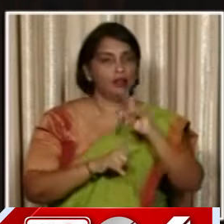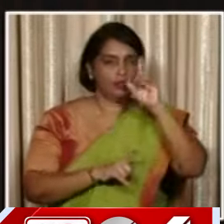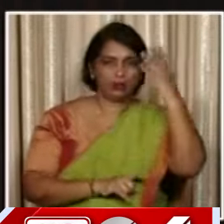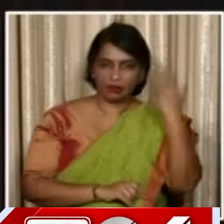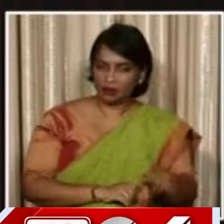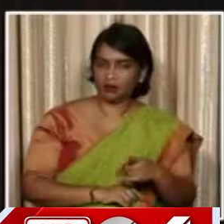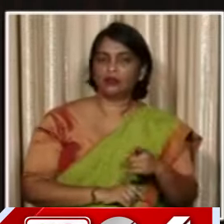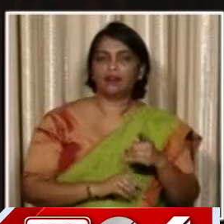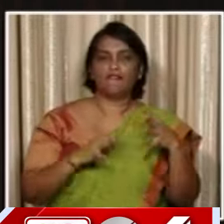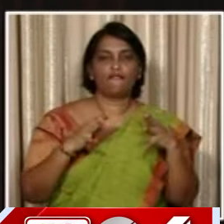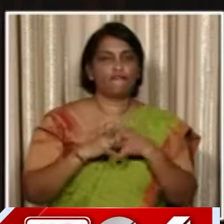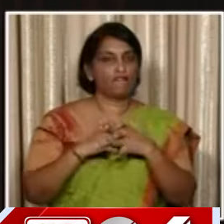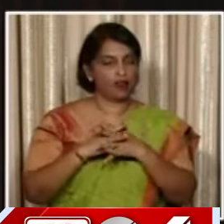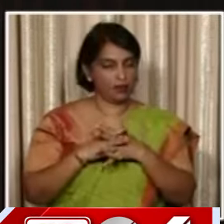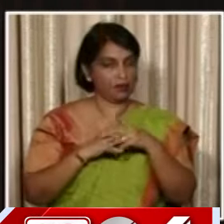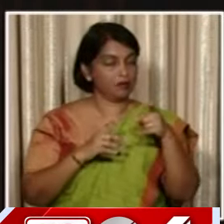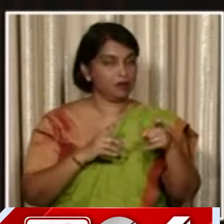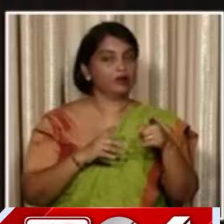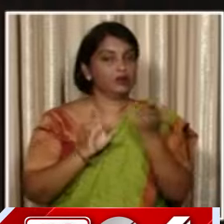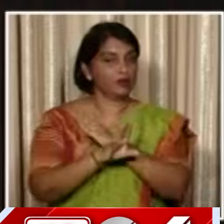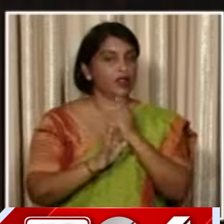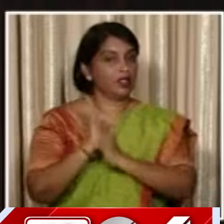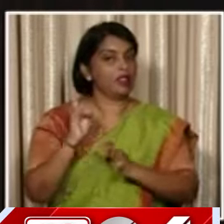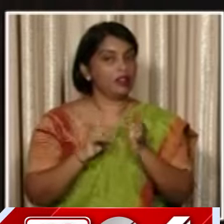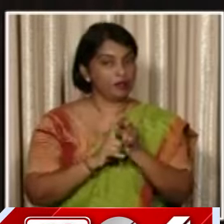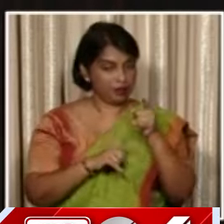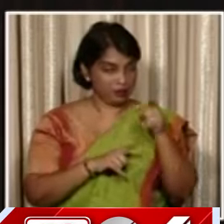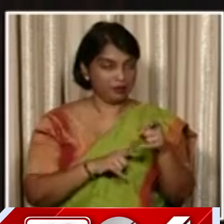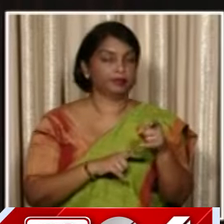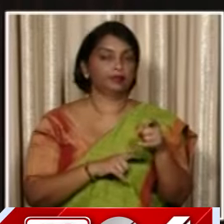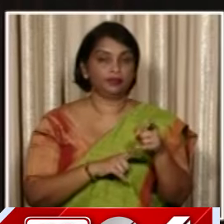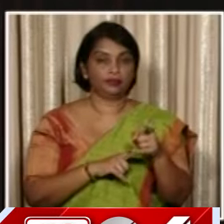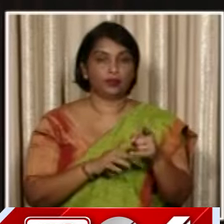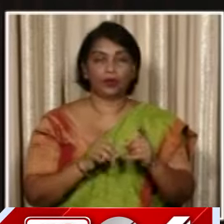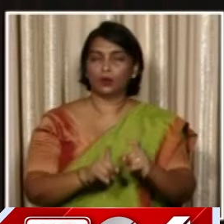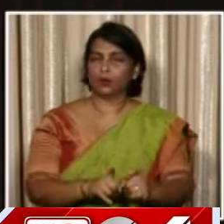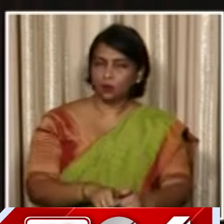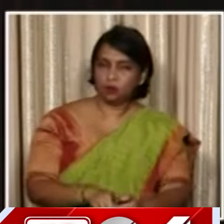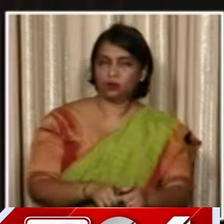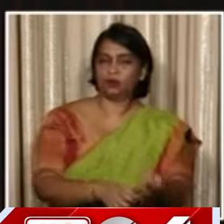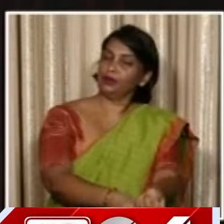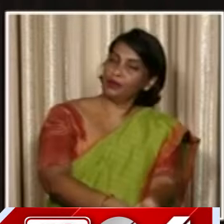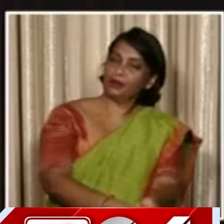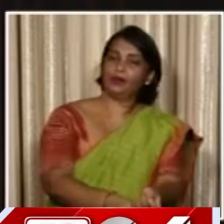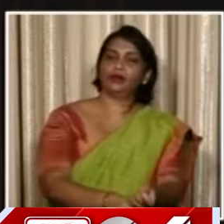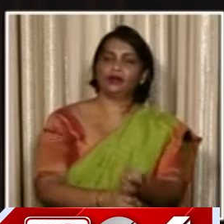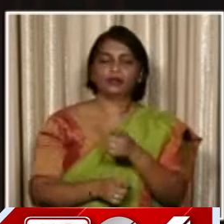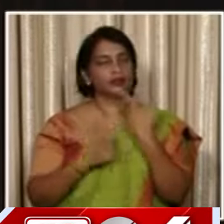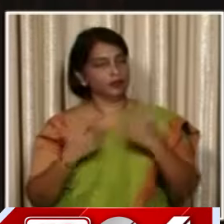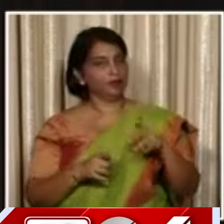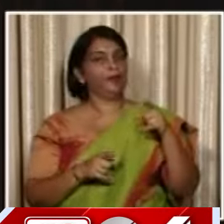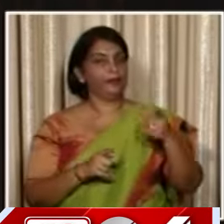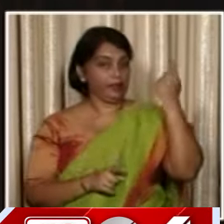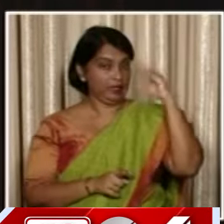වුණා. වෙල්ගම අපේ හිටපු ඇමතිතුමාට මන්ත්‍රීතුමාට මාරාන්තික ප්‍රහාරයක් එල්ල වුණා ඒ වෙලාවේ